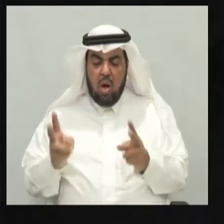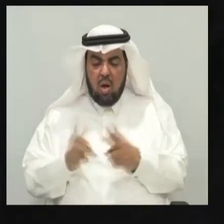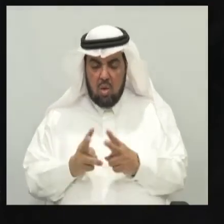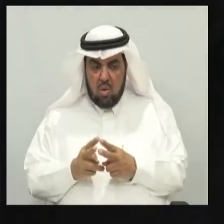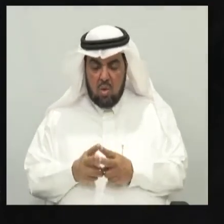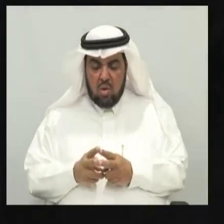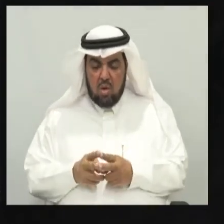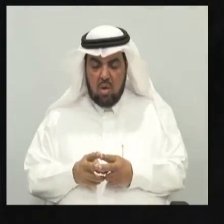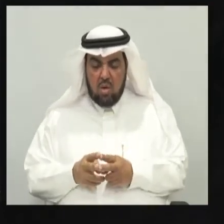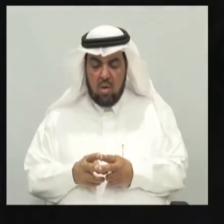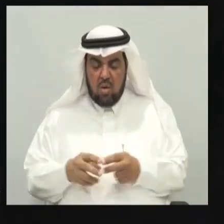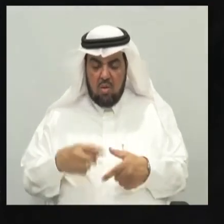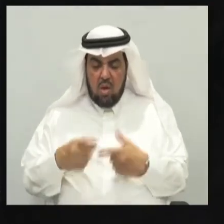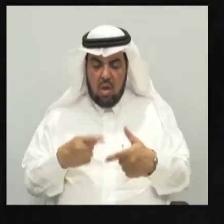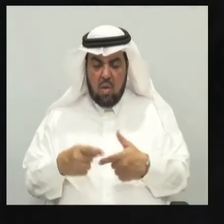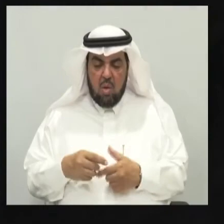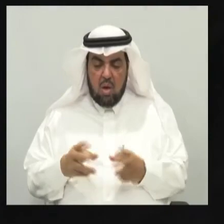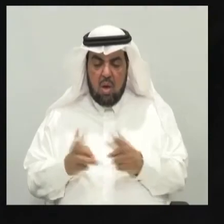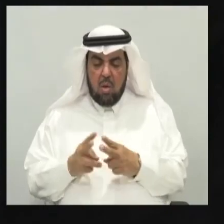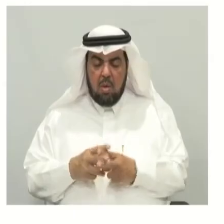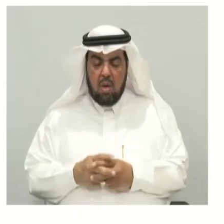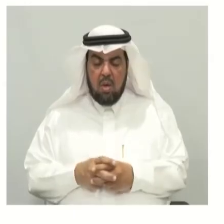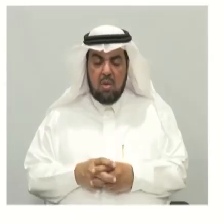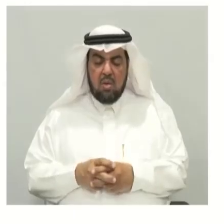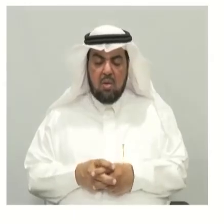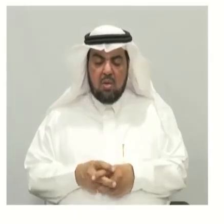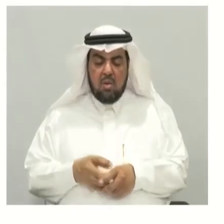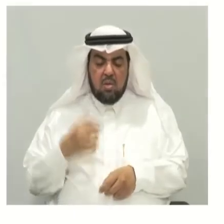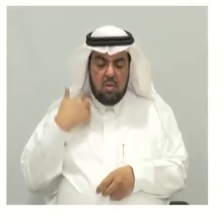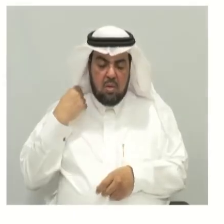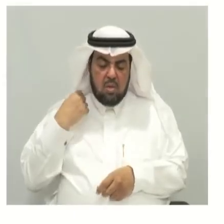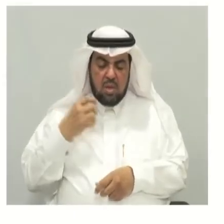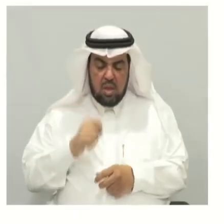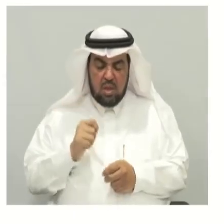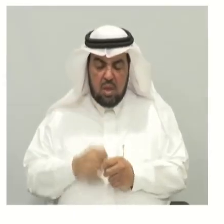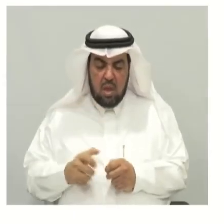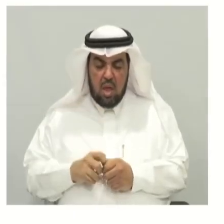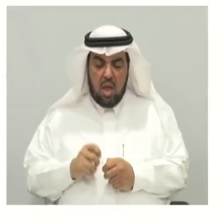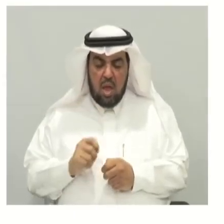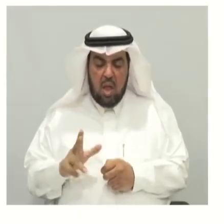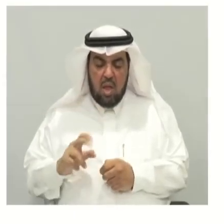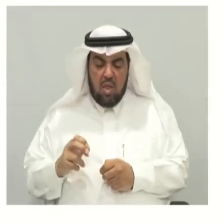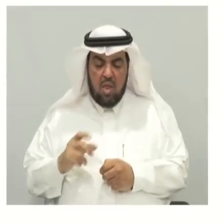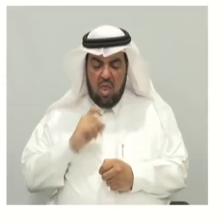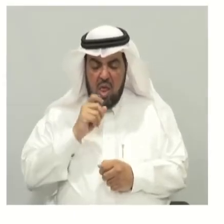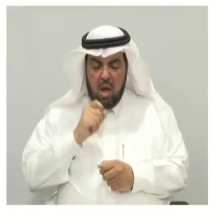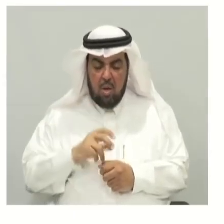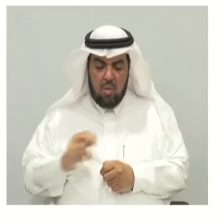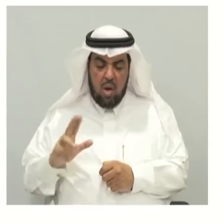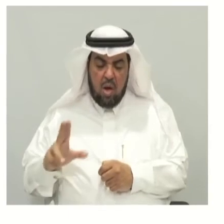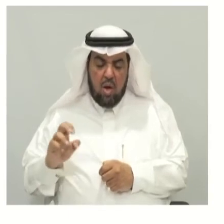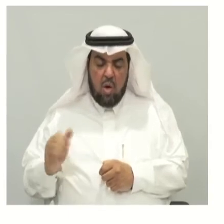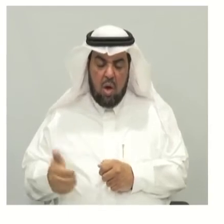إلكترونيات في الدوائر ماذا؟ الكهربائية. مثال حديد، النحاس، الذهب، الفضة، وأشياء كثيرة.